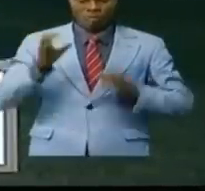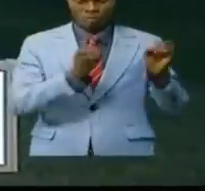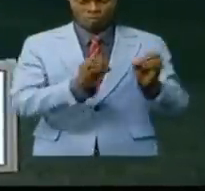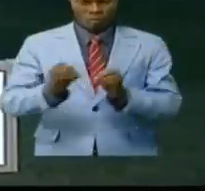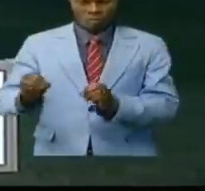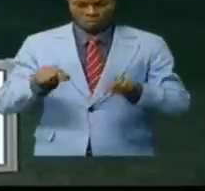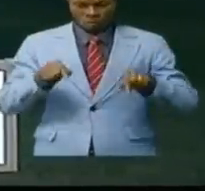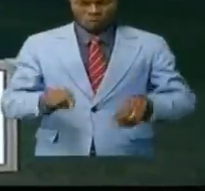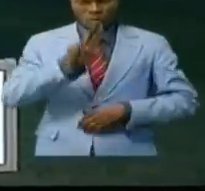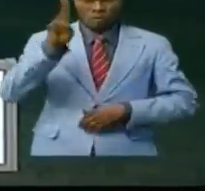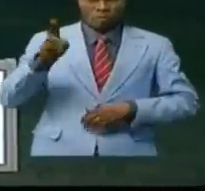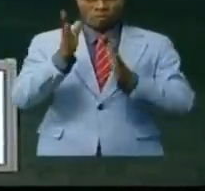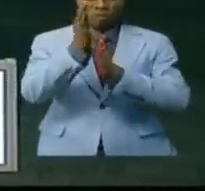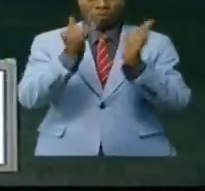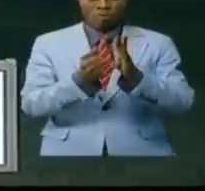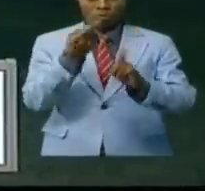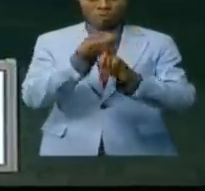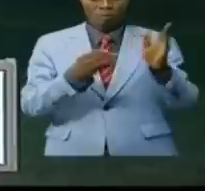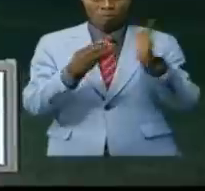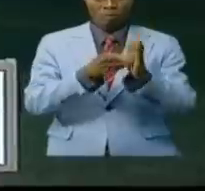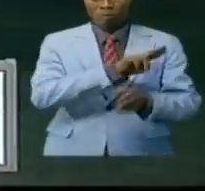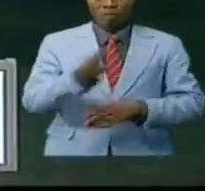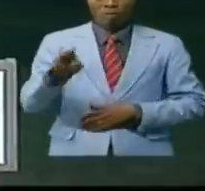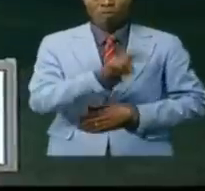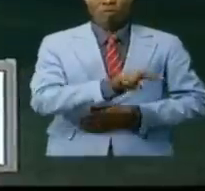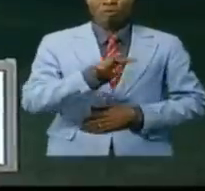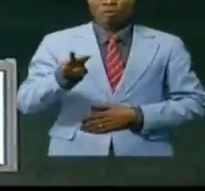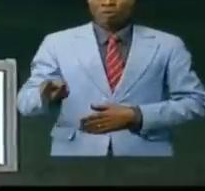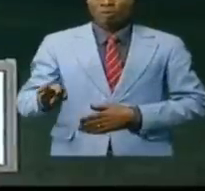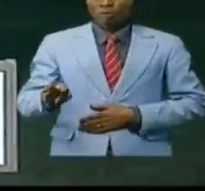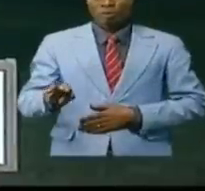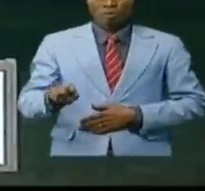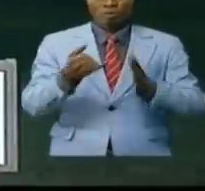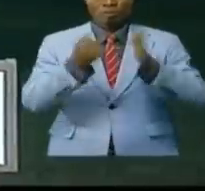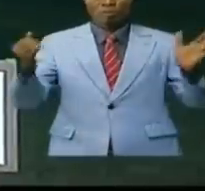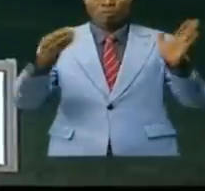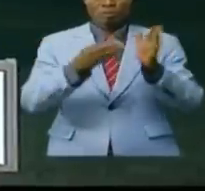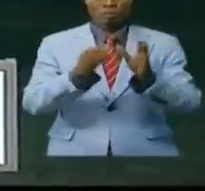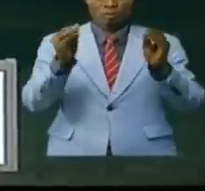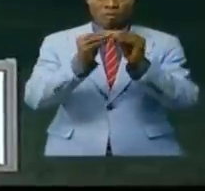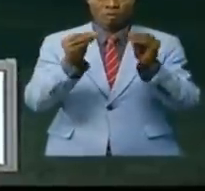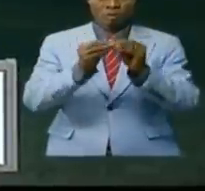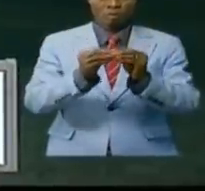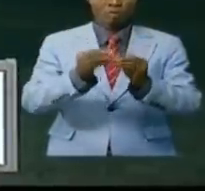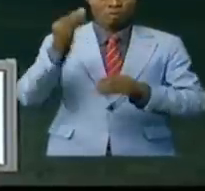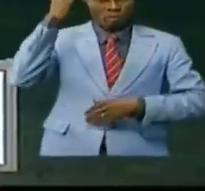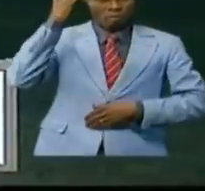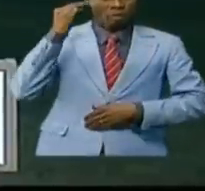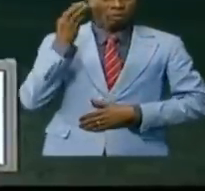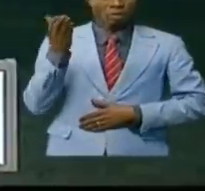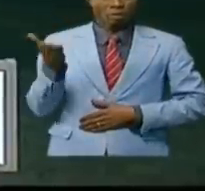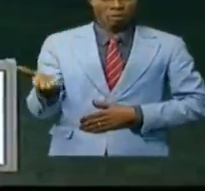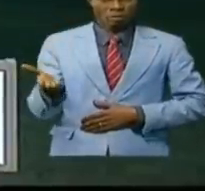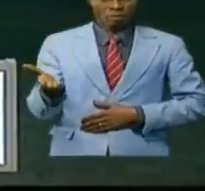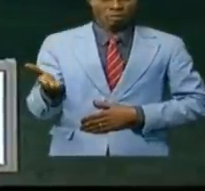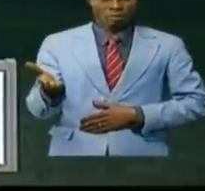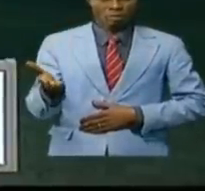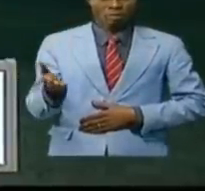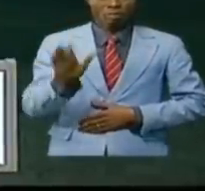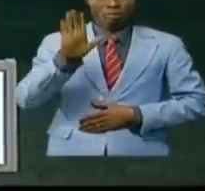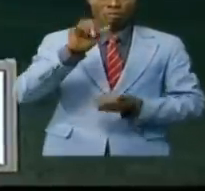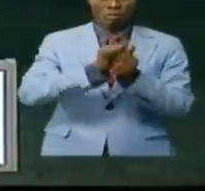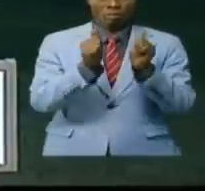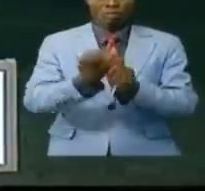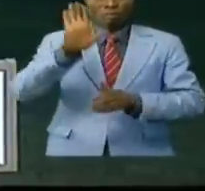présidé ce vendredi 16 septembre 2022, la 69e réunion du Conseil des ministres. 5